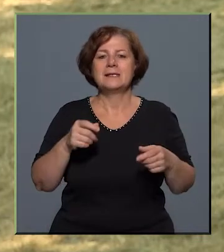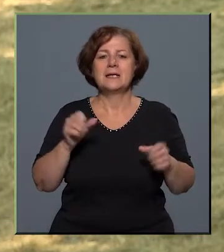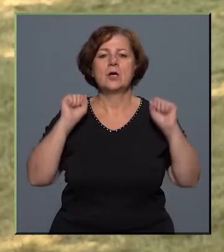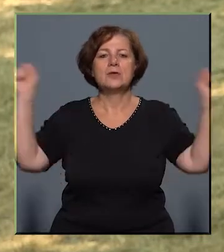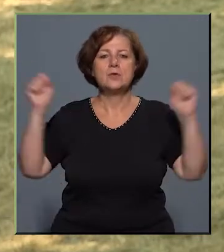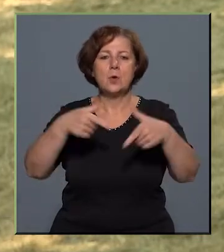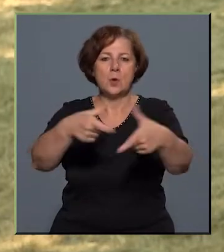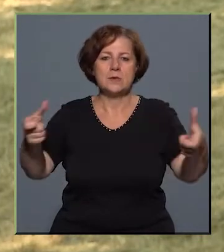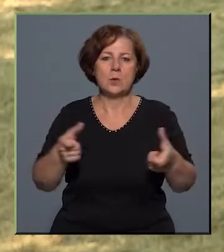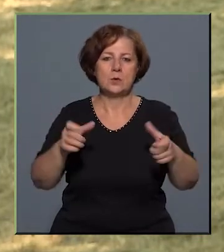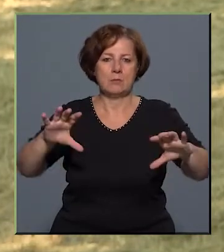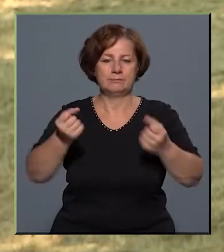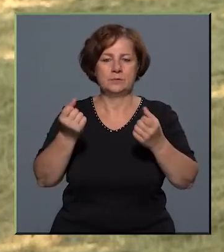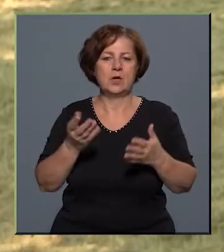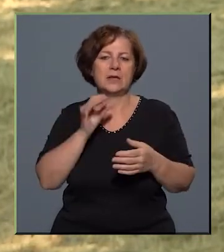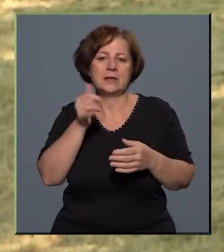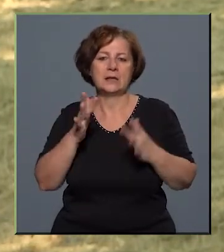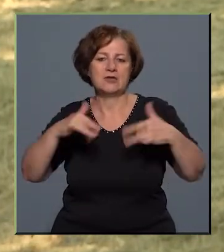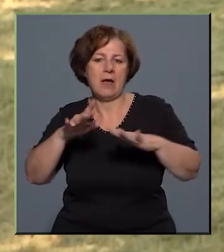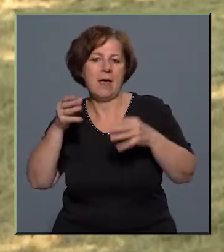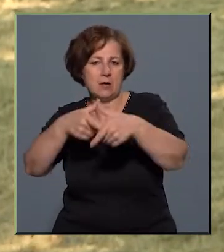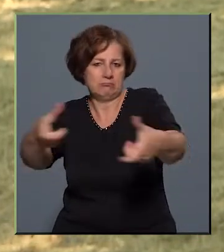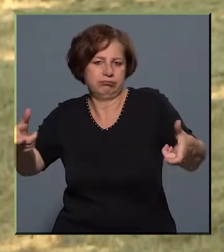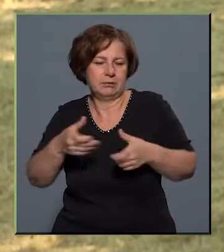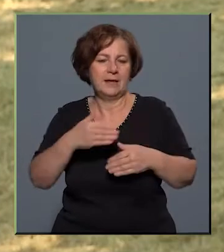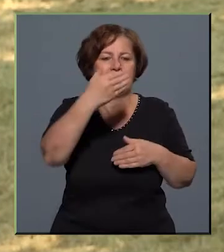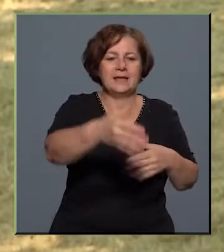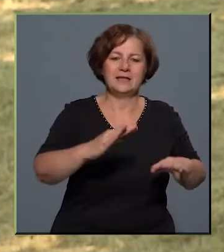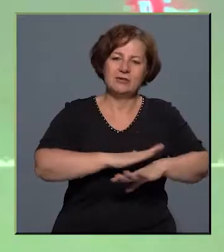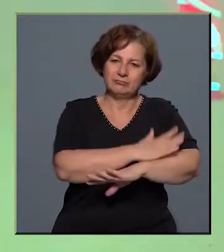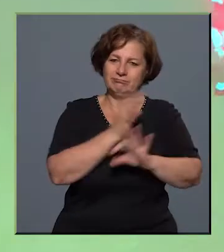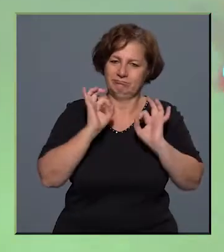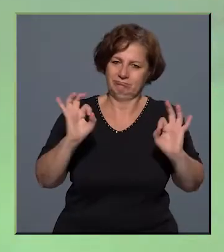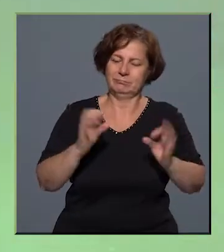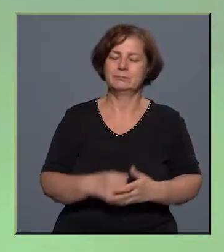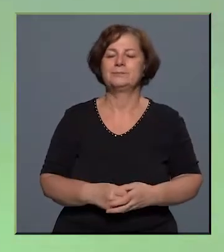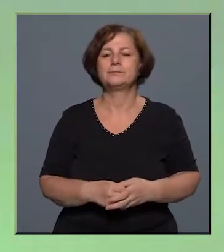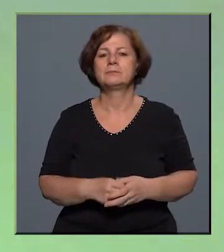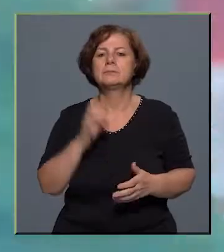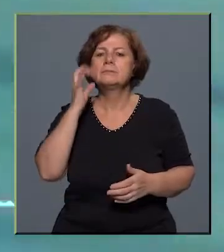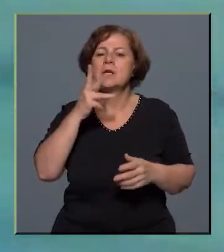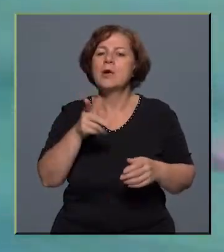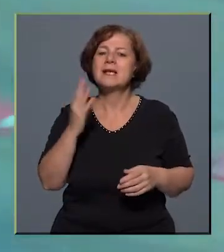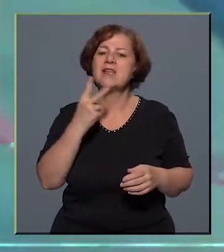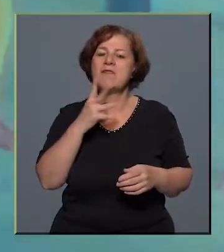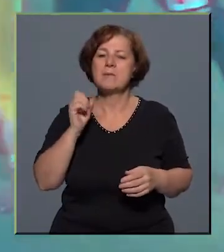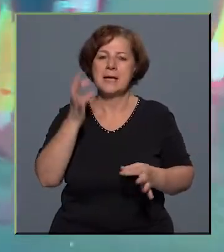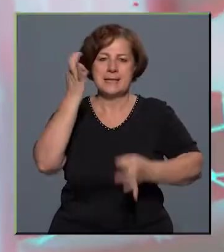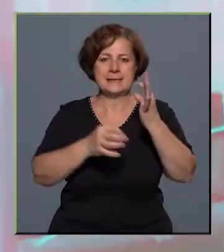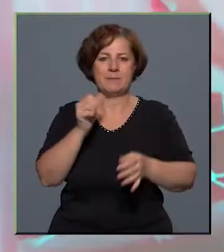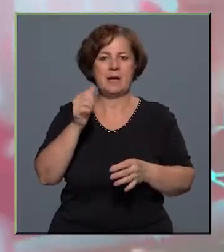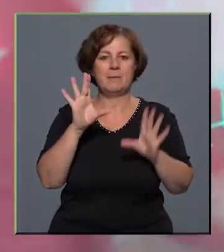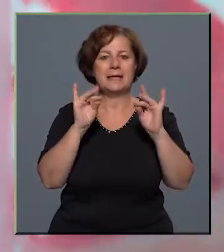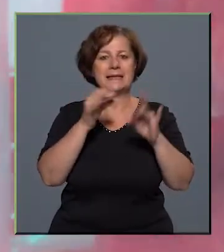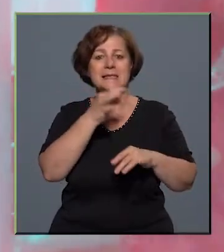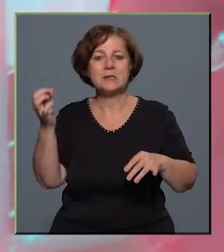is úgy lesz kialakítva, hogy aki esetleg nem fér be magába az arénába, kint is jól fogja érezni magát. Mikor lesz a VB? Szeptember